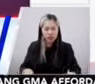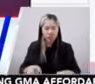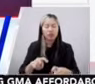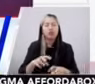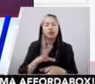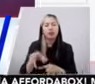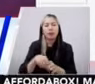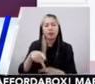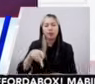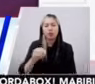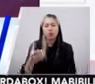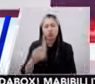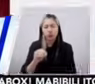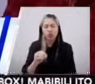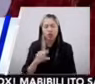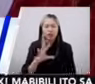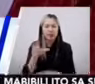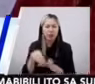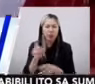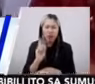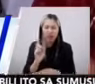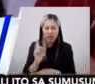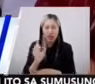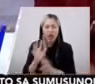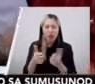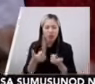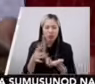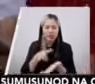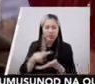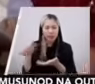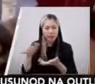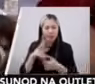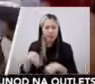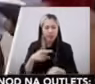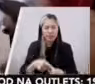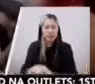nakalabas si Guo sa bansa. Sandra